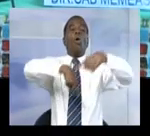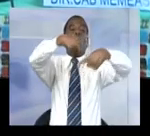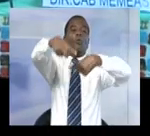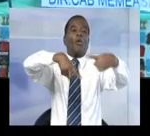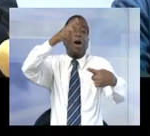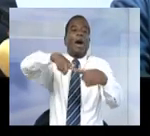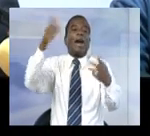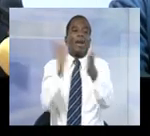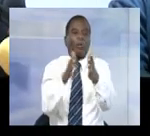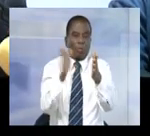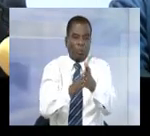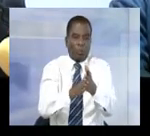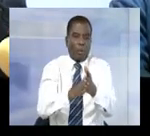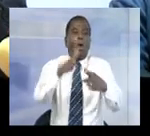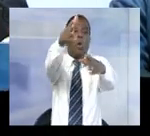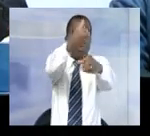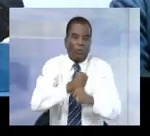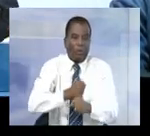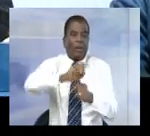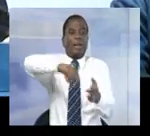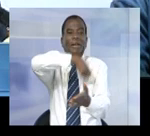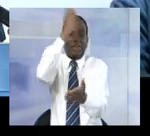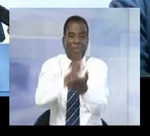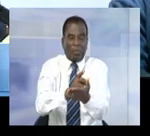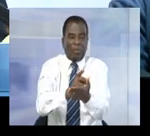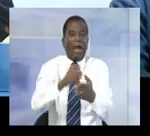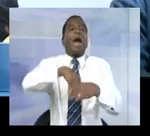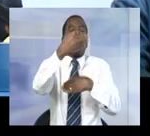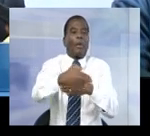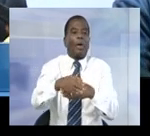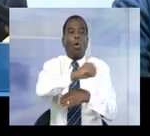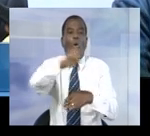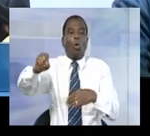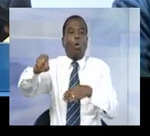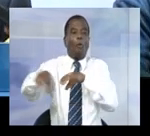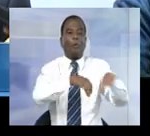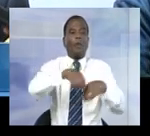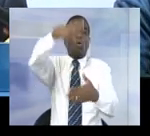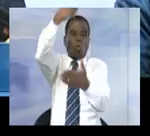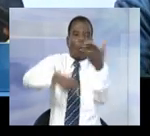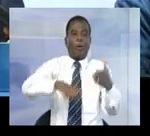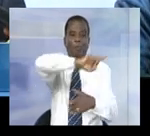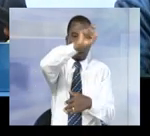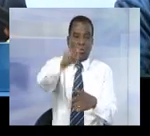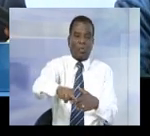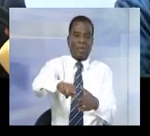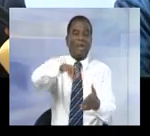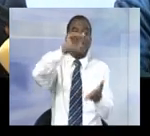d'emploi. Les informations issues de ces statistiques contribuent à rendre plus pertinentes et plus